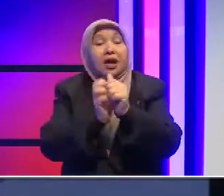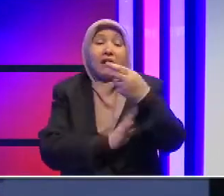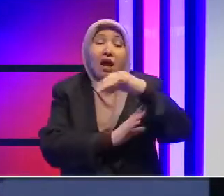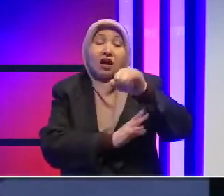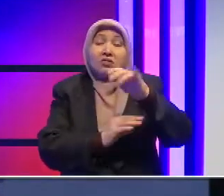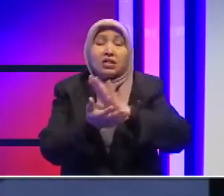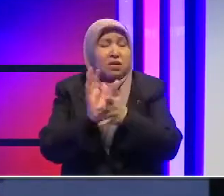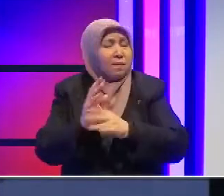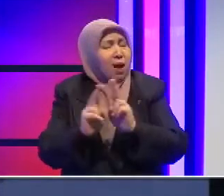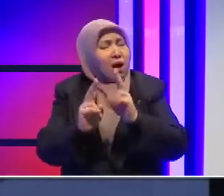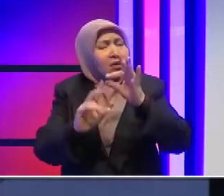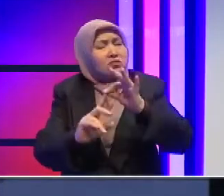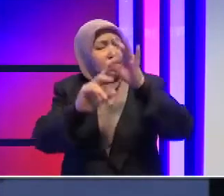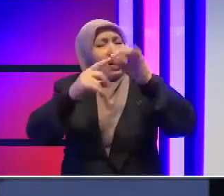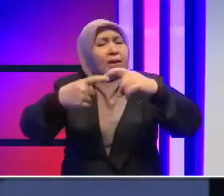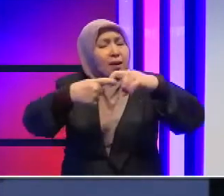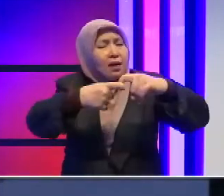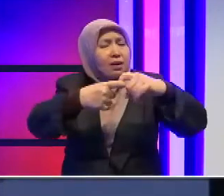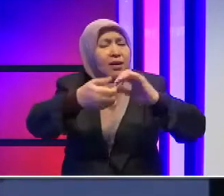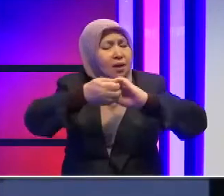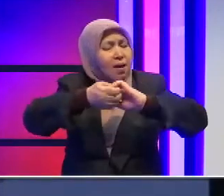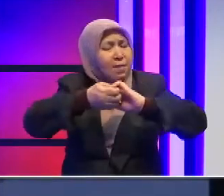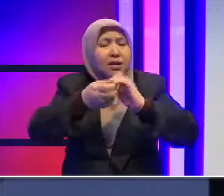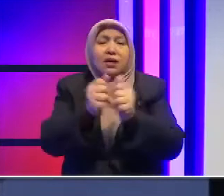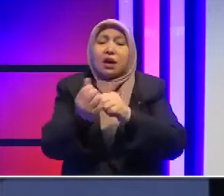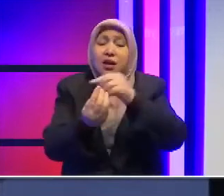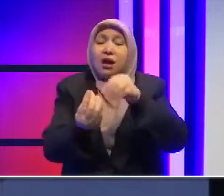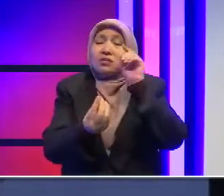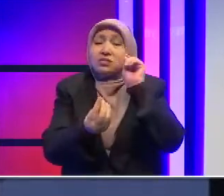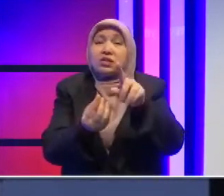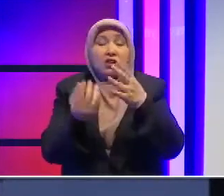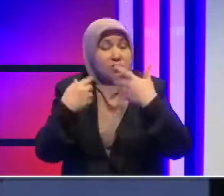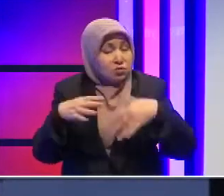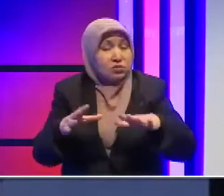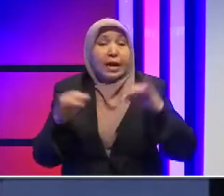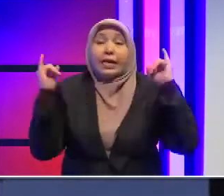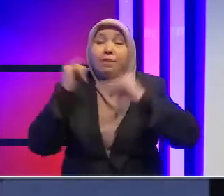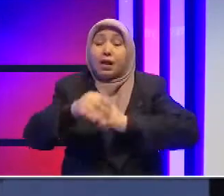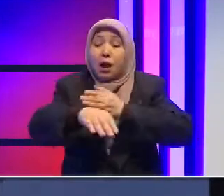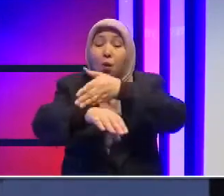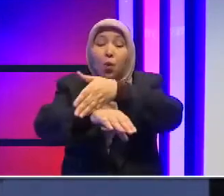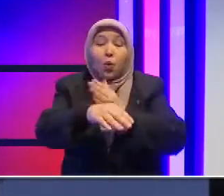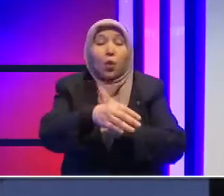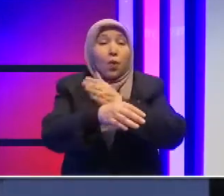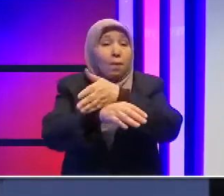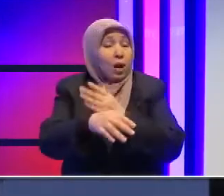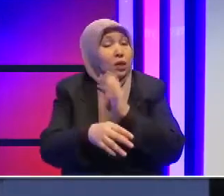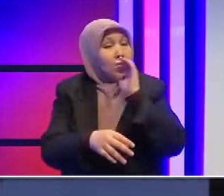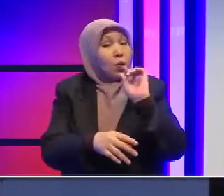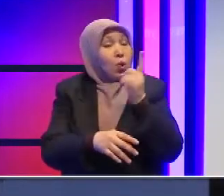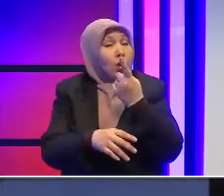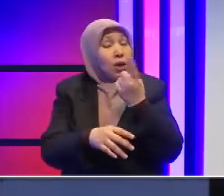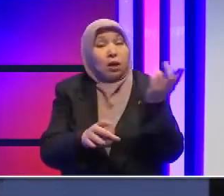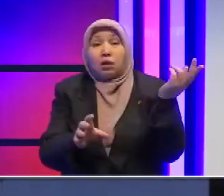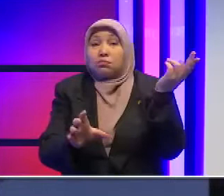yang istimewa yang dikaitkan rapat dengan haji, salah satunya iaitulah ibadah kurban. Bukan takat yang